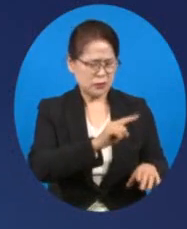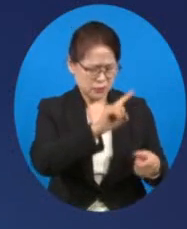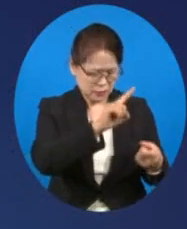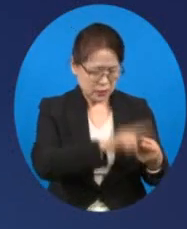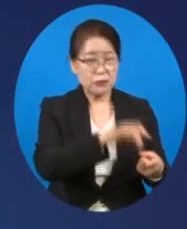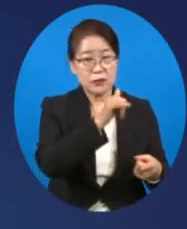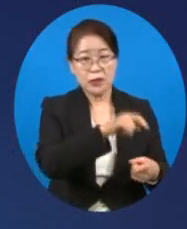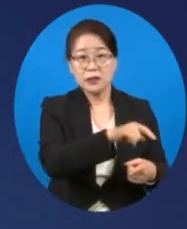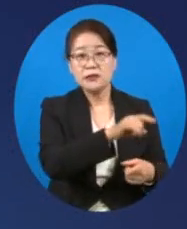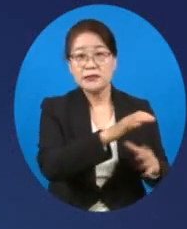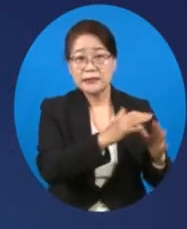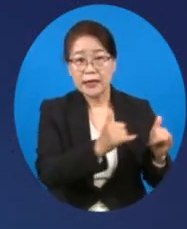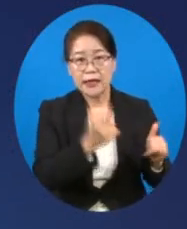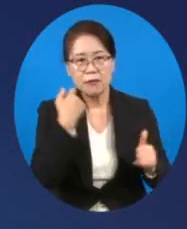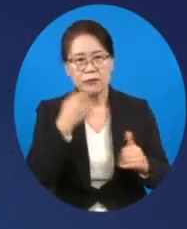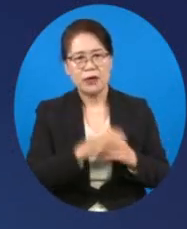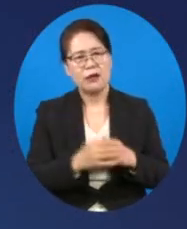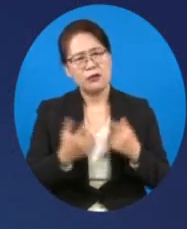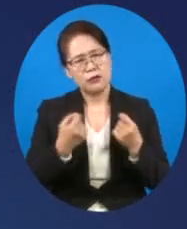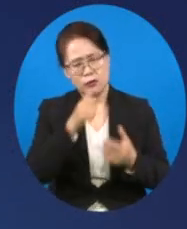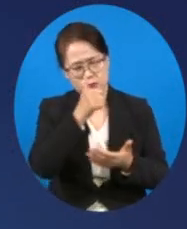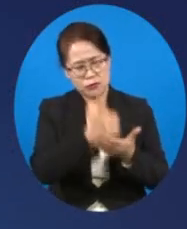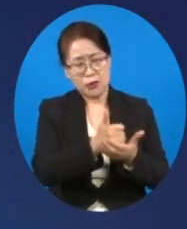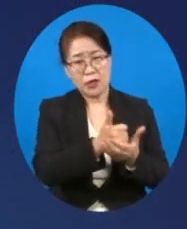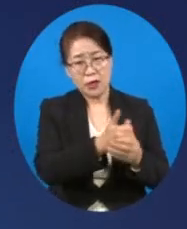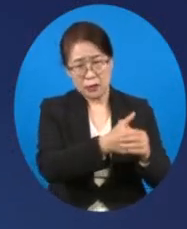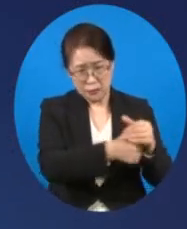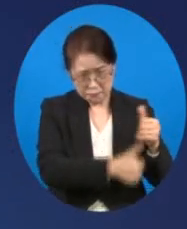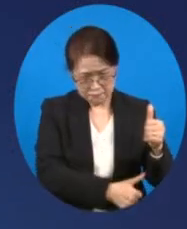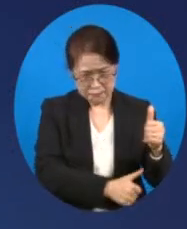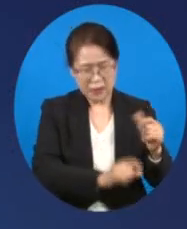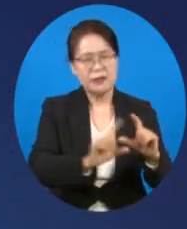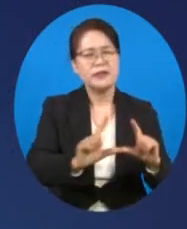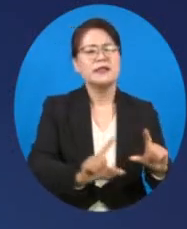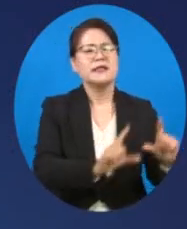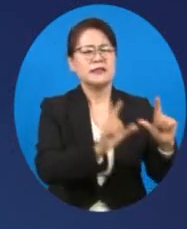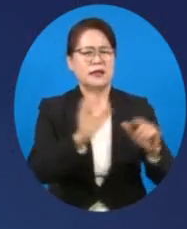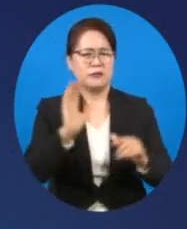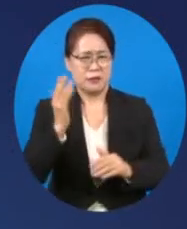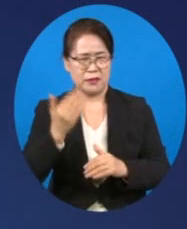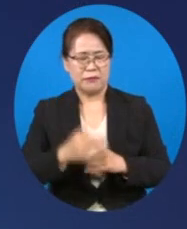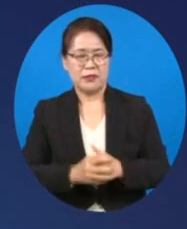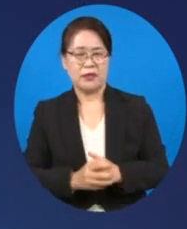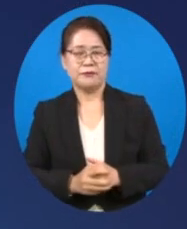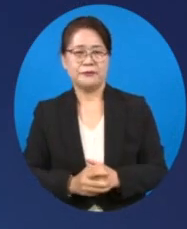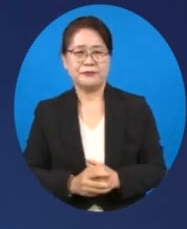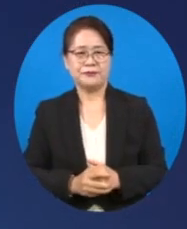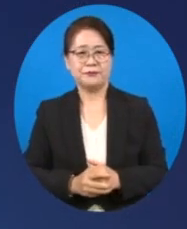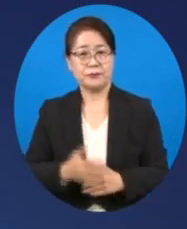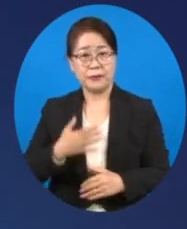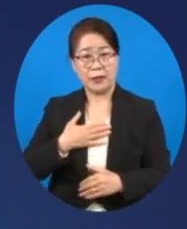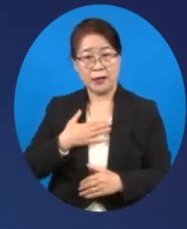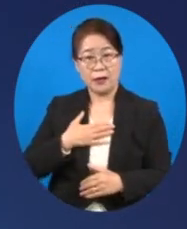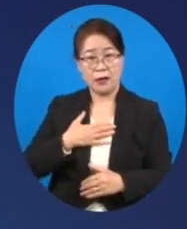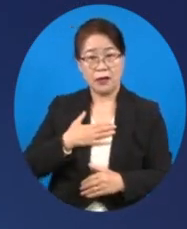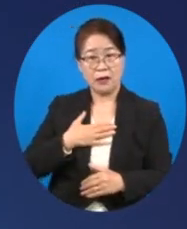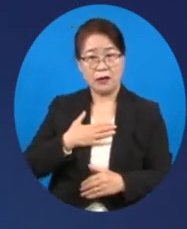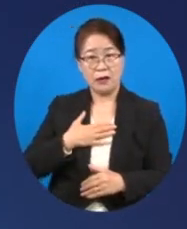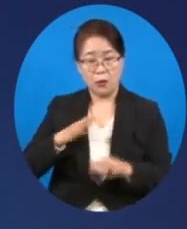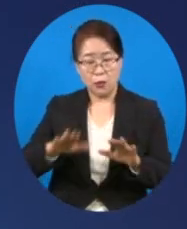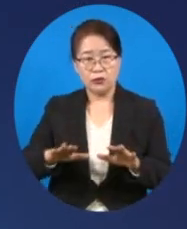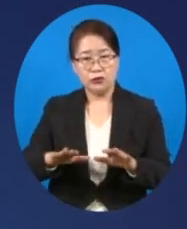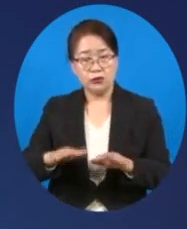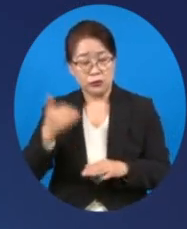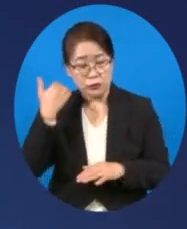그 사람은 여전히 죄 가운데 있게 된다는 것입니다 내가 오늘